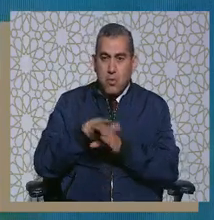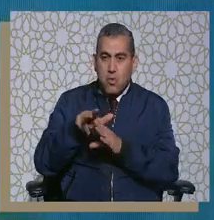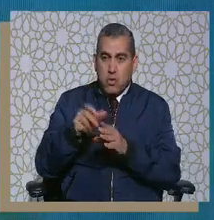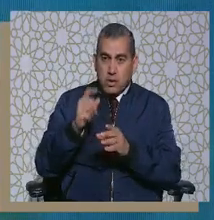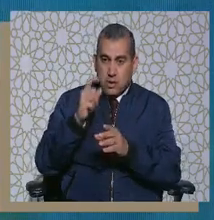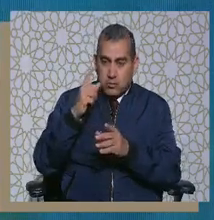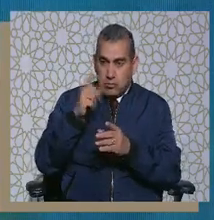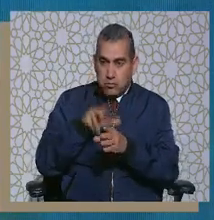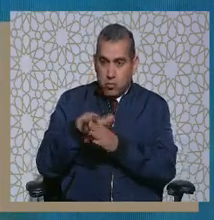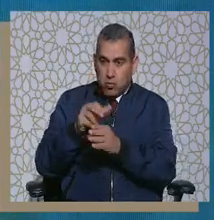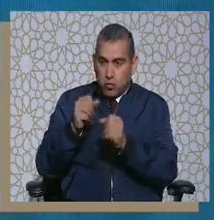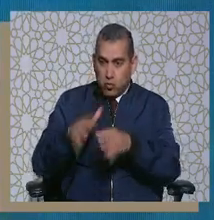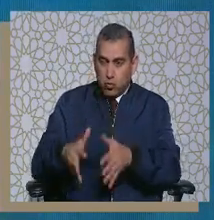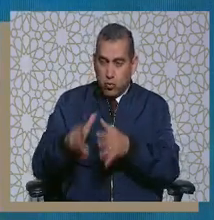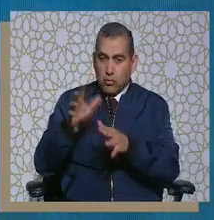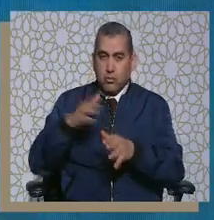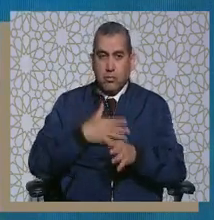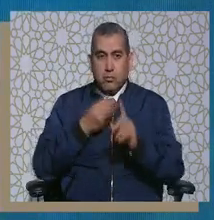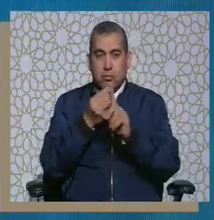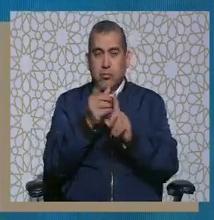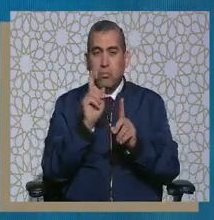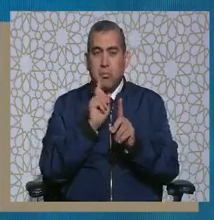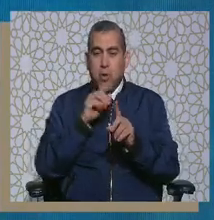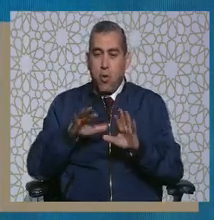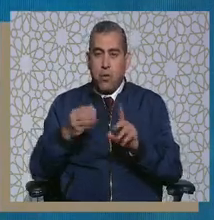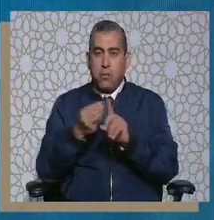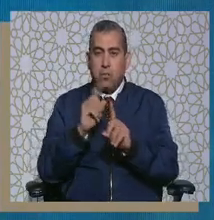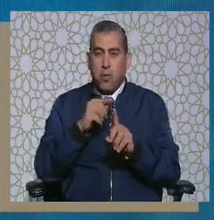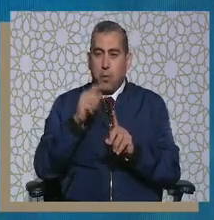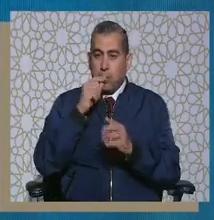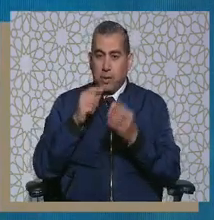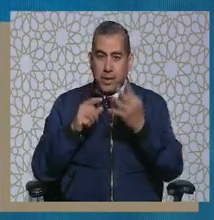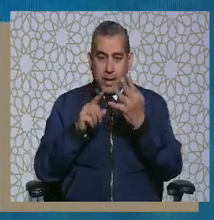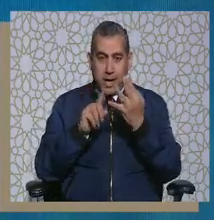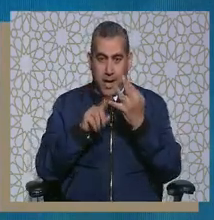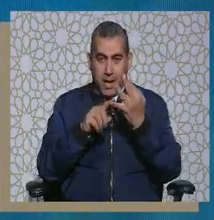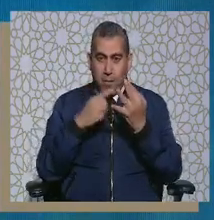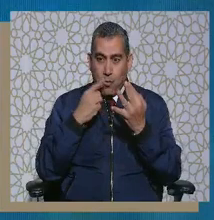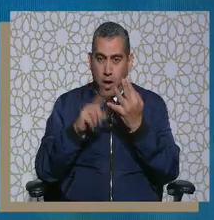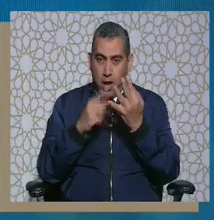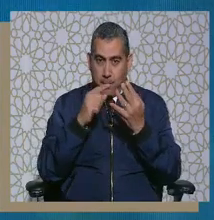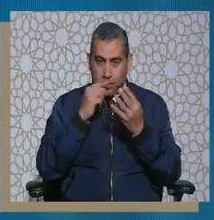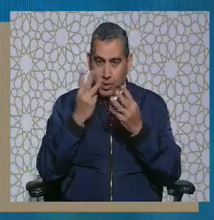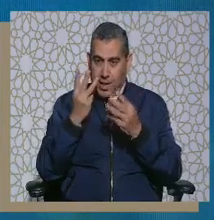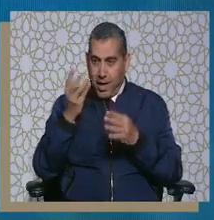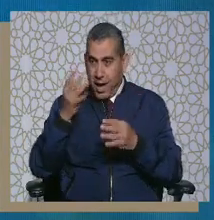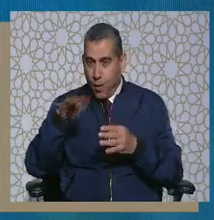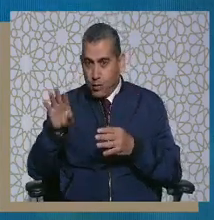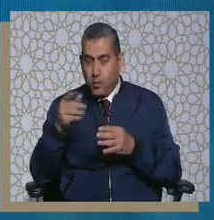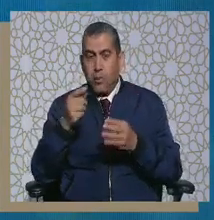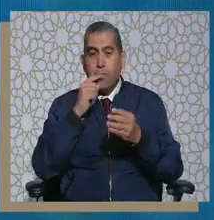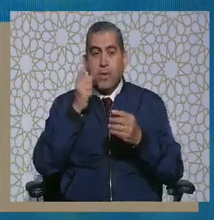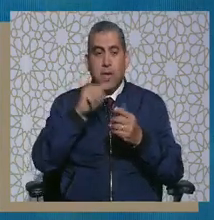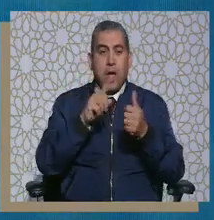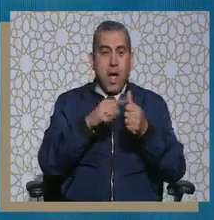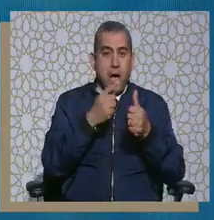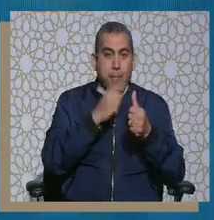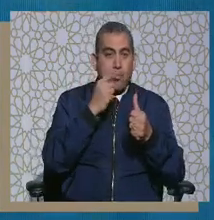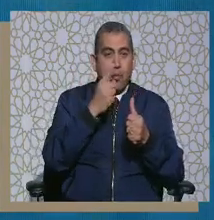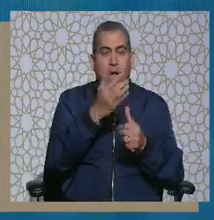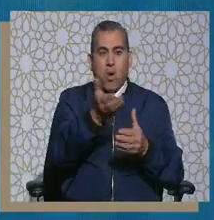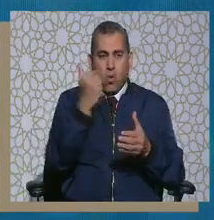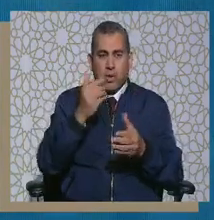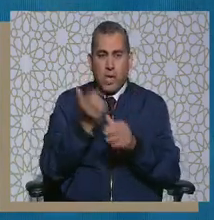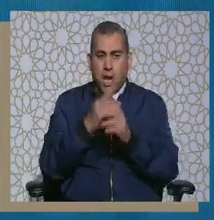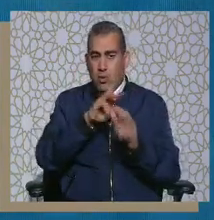مش عايزين يقعدوا معاك وهو مش قالوا لاختهم شوف واحد وامشي معاهم هي قالوا له اتجوزي وسيبي البيت دوت باي